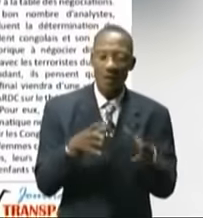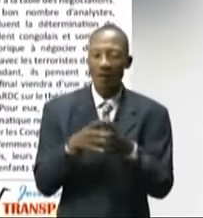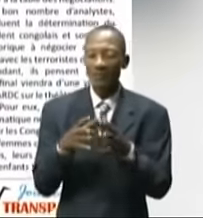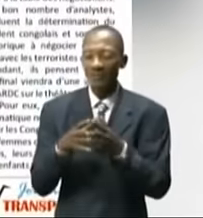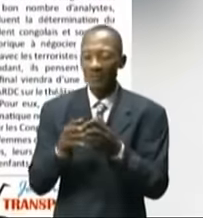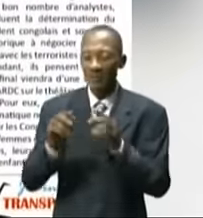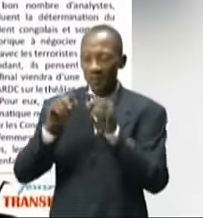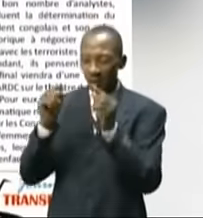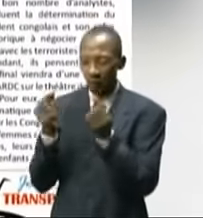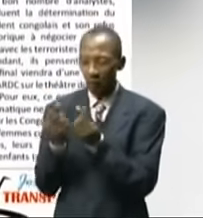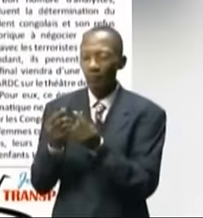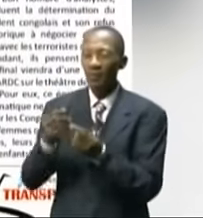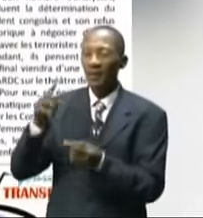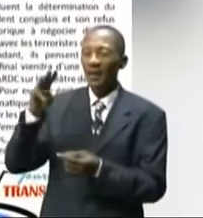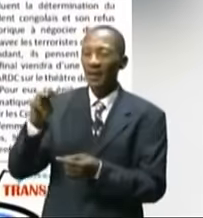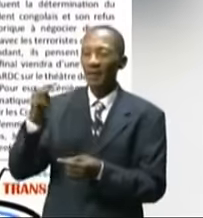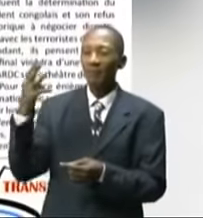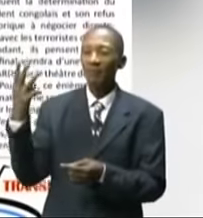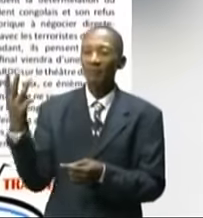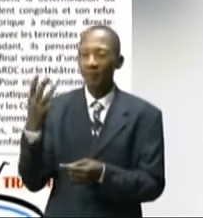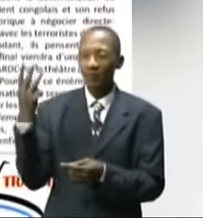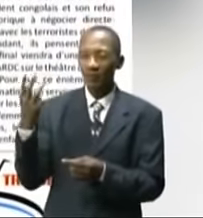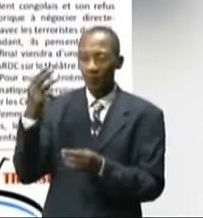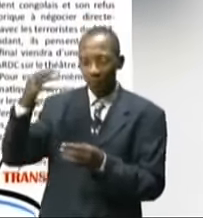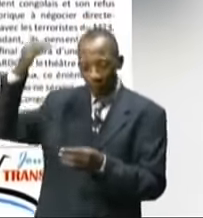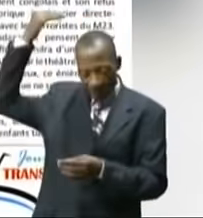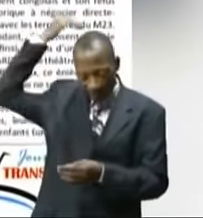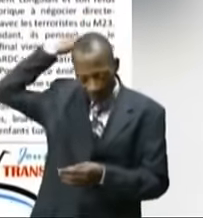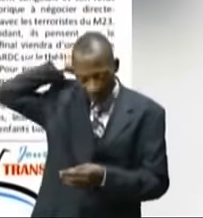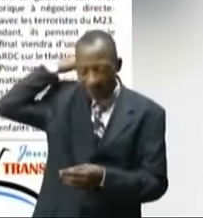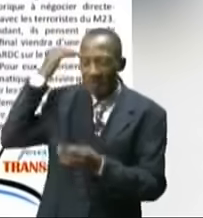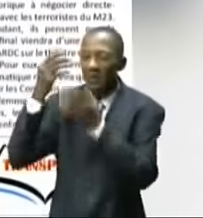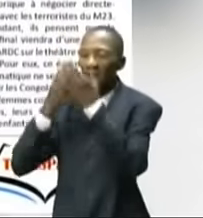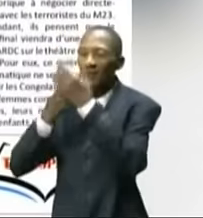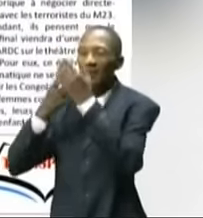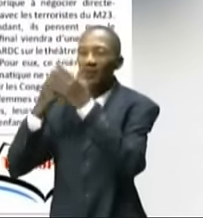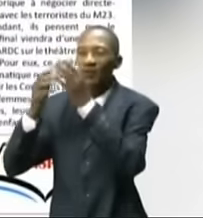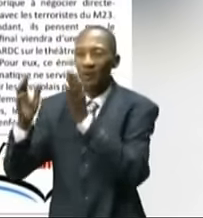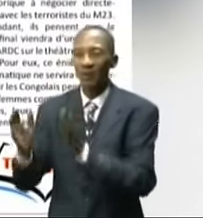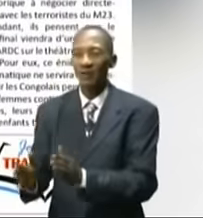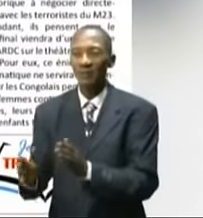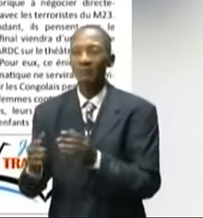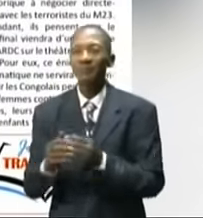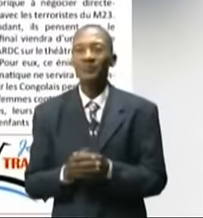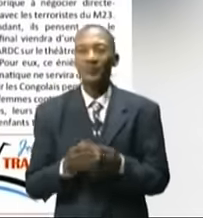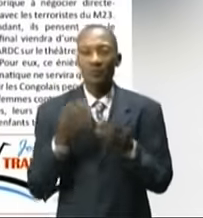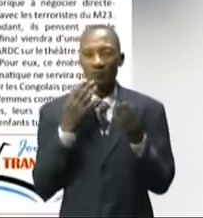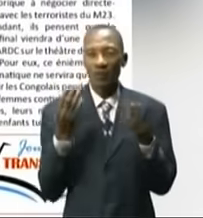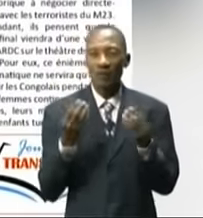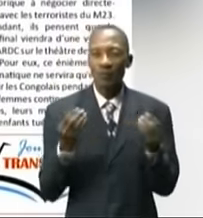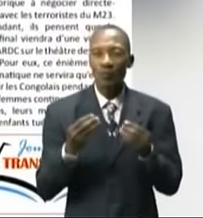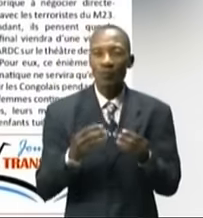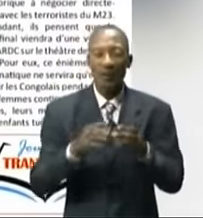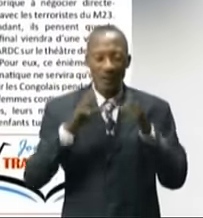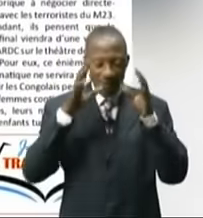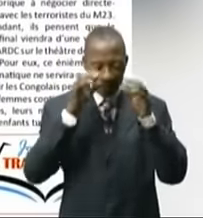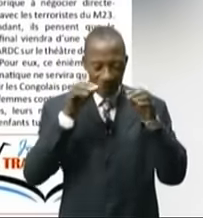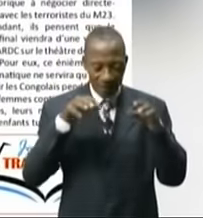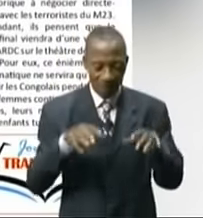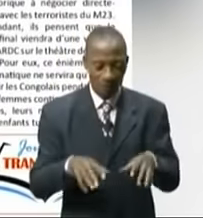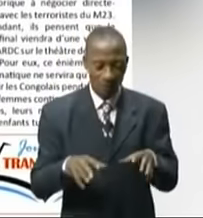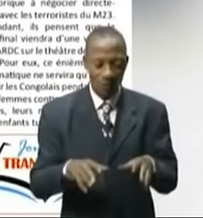terroriste 1-23, ainsi que d'initier un dialogue direct entre les dirigeants congolais et rwandais. Bon